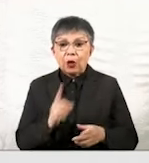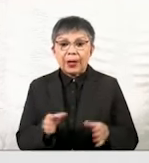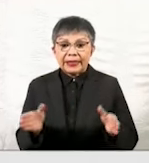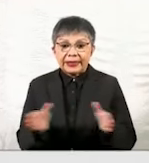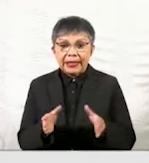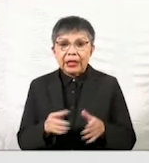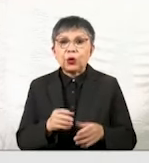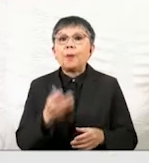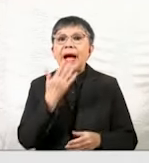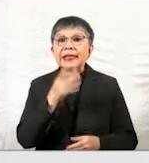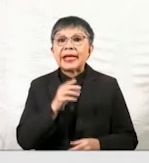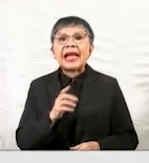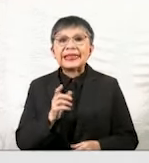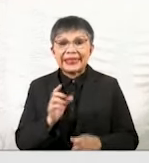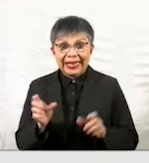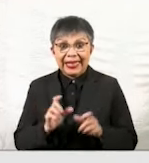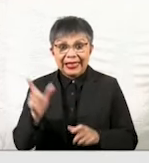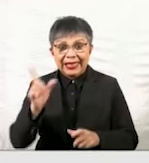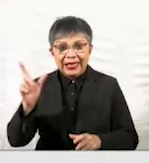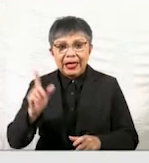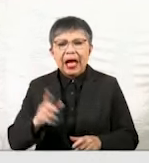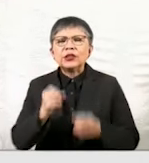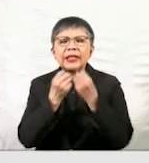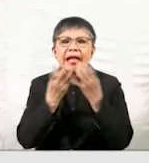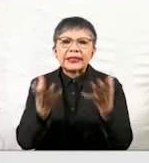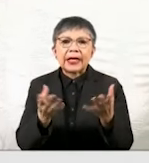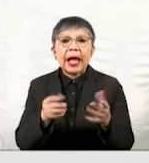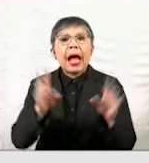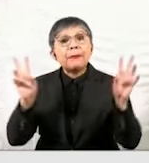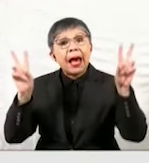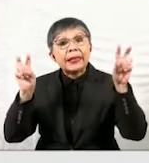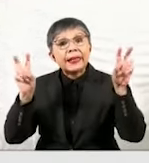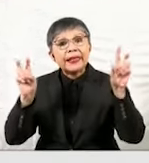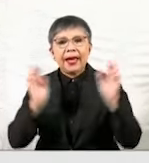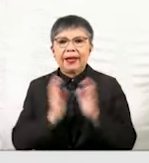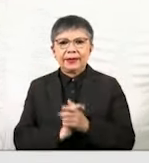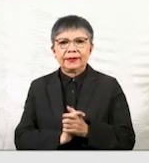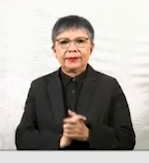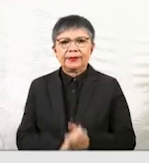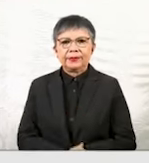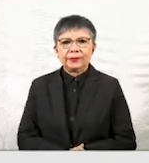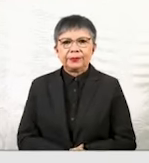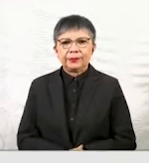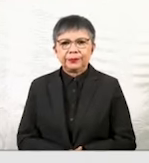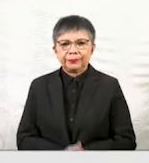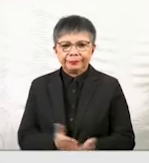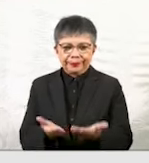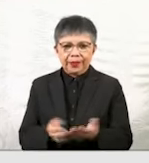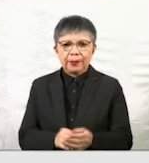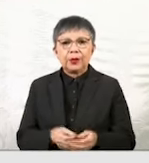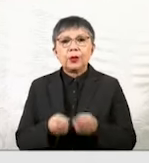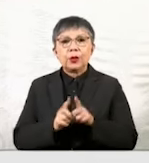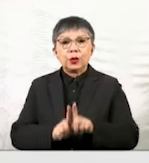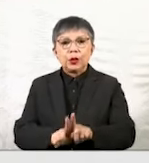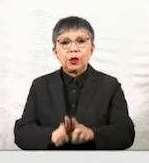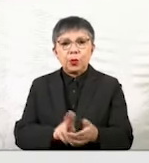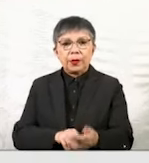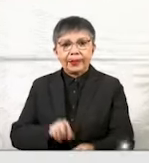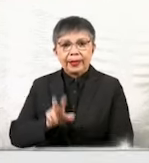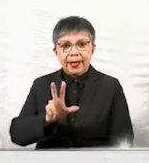istilah asing agar menjelaskan terlebih dahulu artinya dan selanjutnya kami persilakan kepada pasangan calon nomor urut